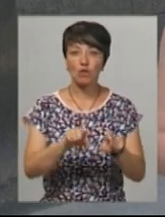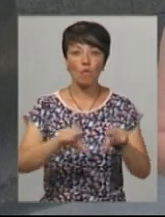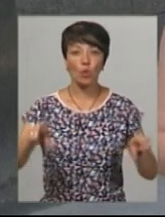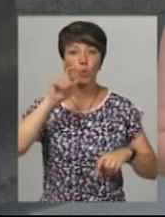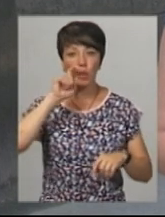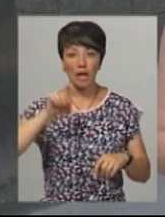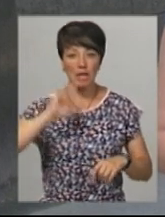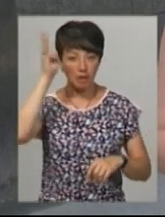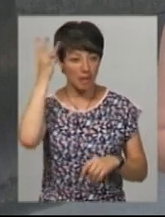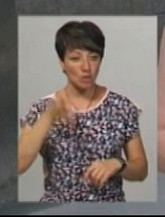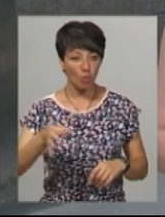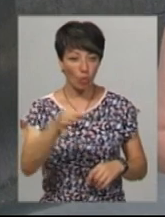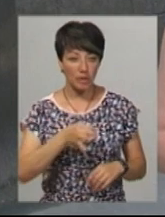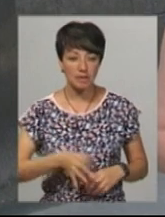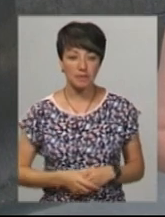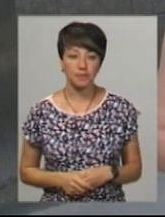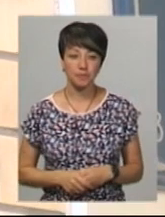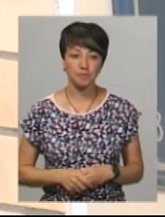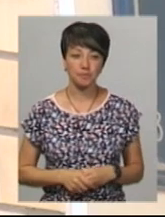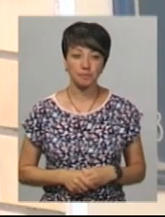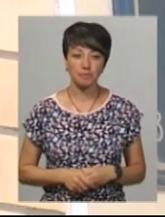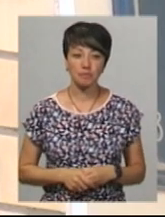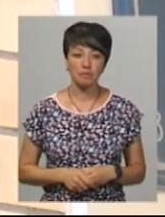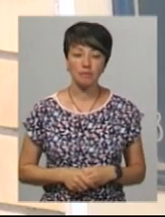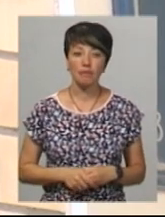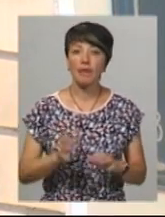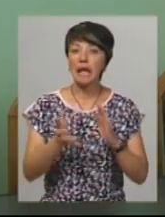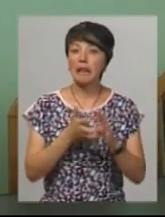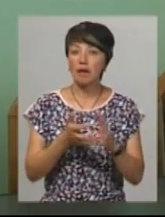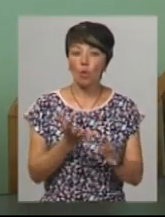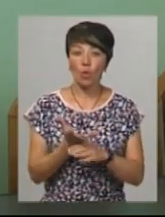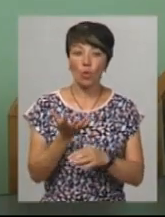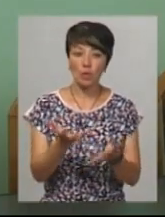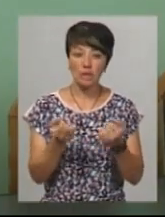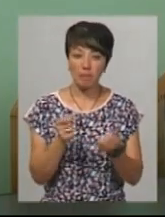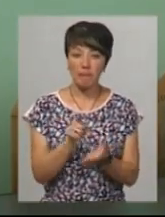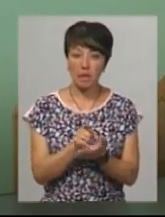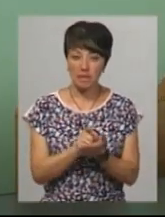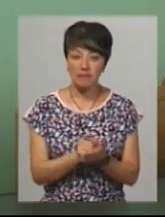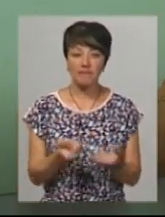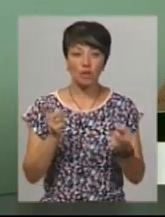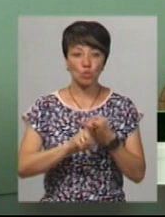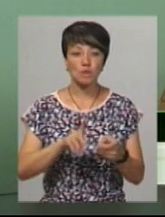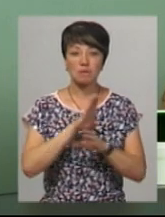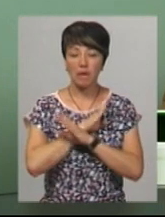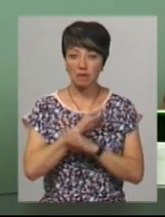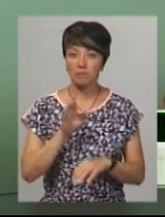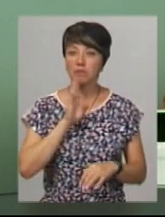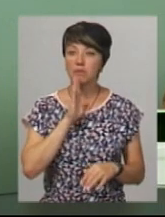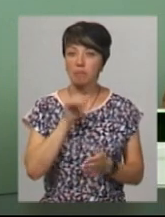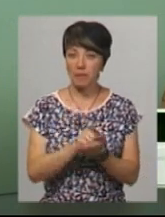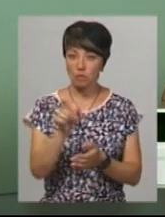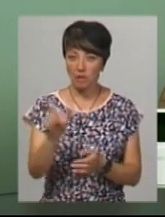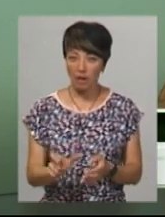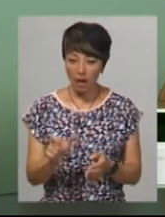фонду України Хмельницької області Лесі Шевчук. Недоотримана пенсія у зв'язку зі смертю пенсіонера виплачується включно